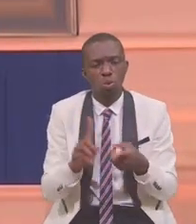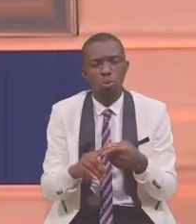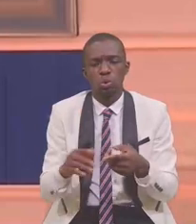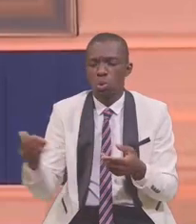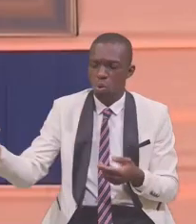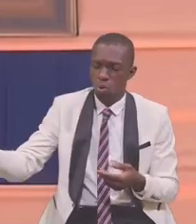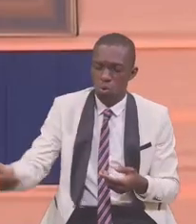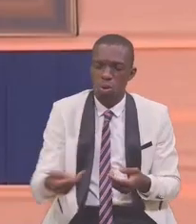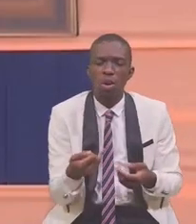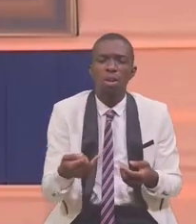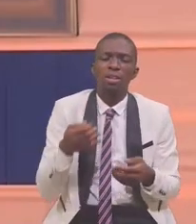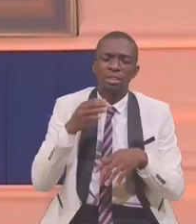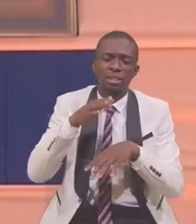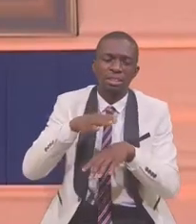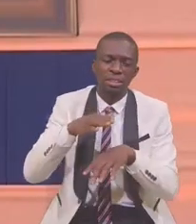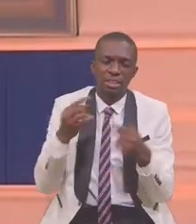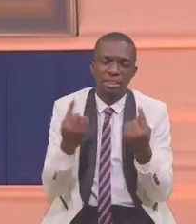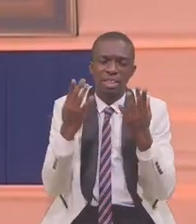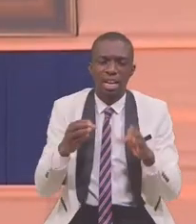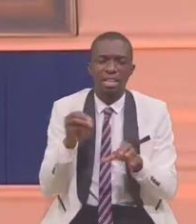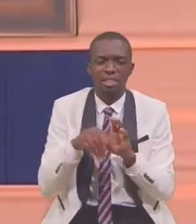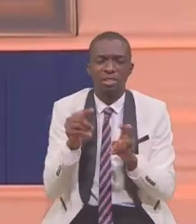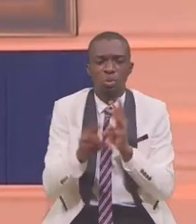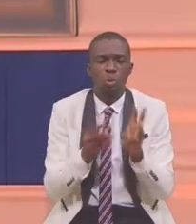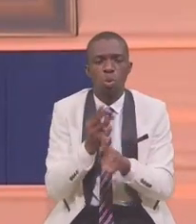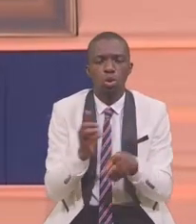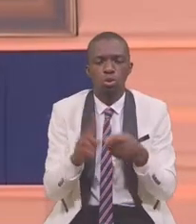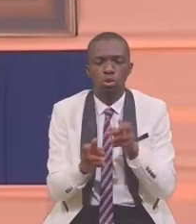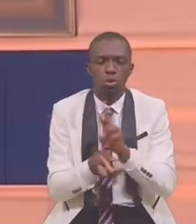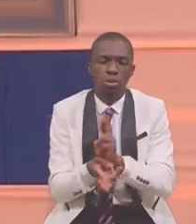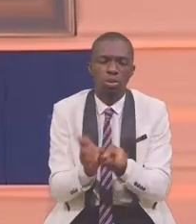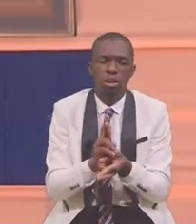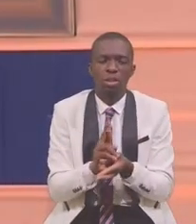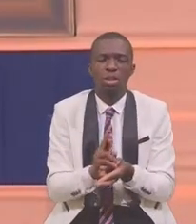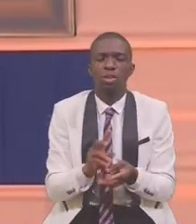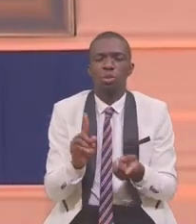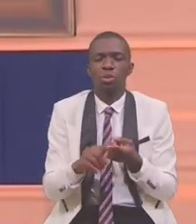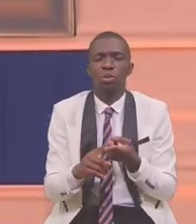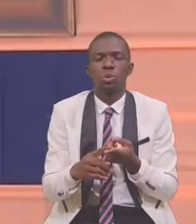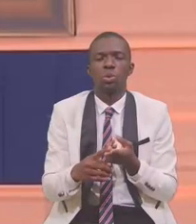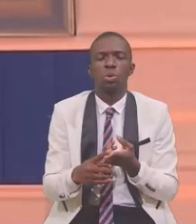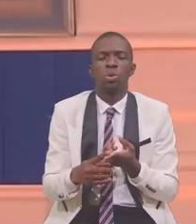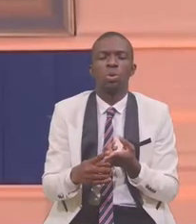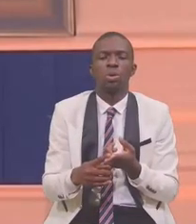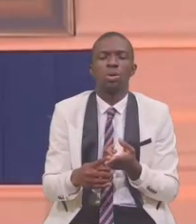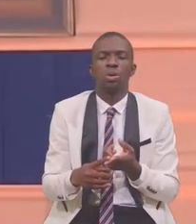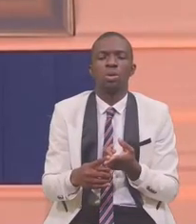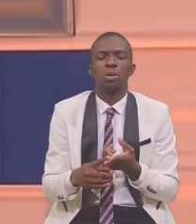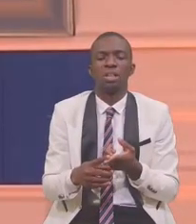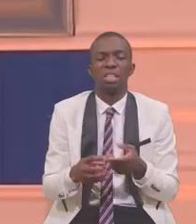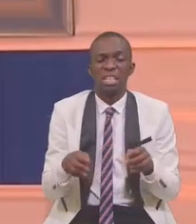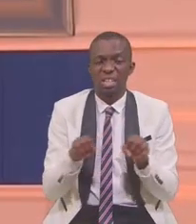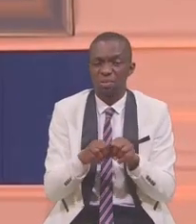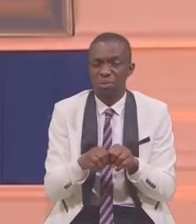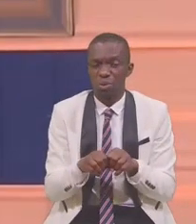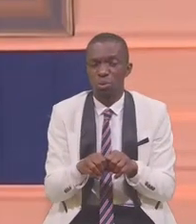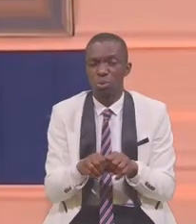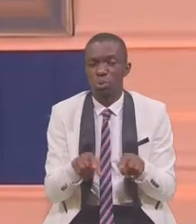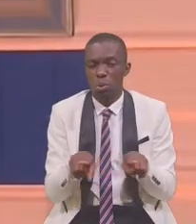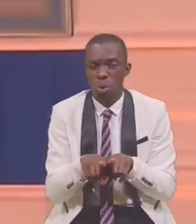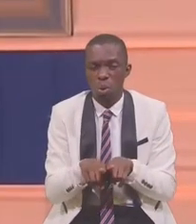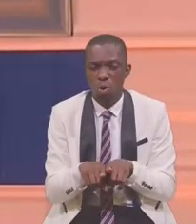repentance pour apporter le salut aux pécheurs dans le monde. » Deuxième partie du verset 18, « Je les ai aussi,